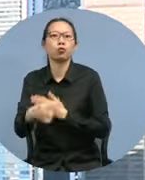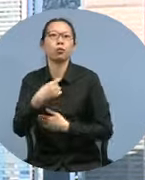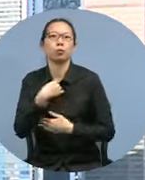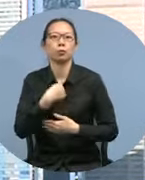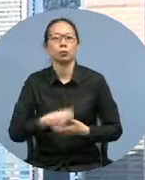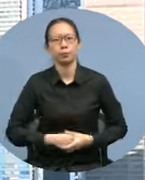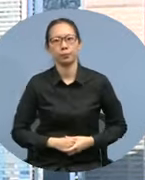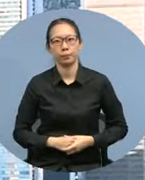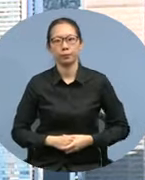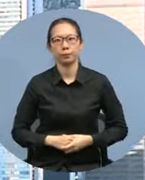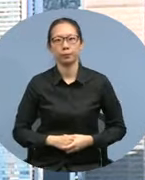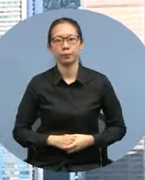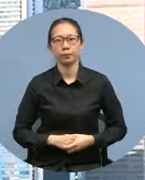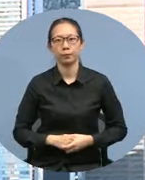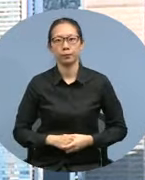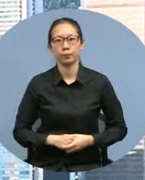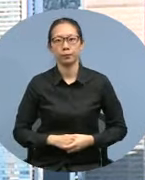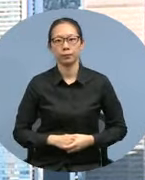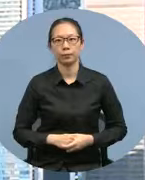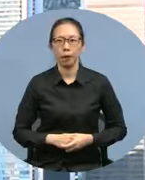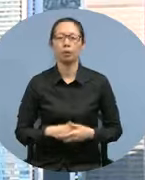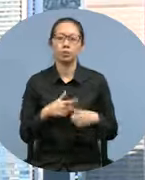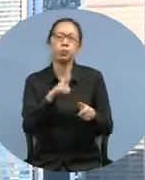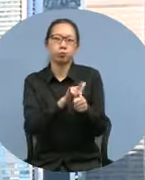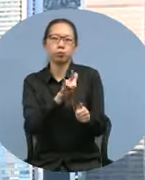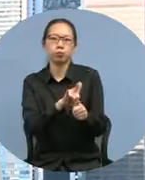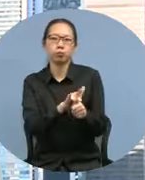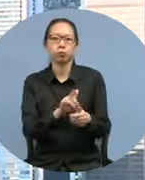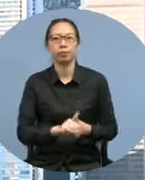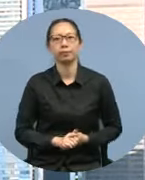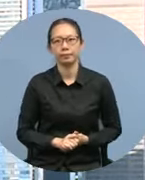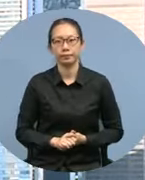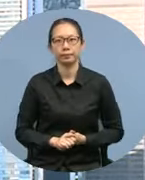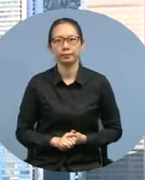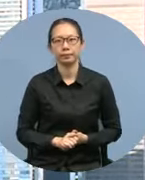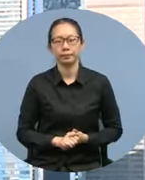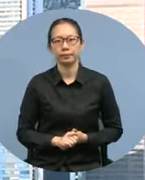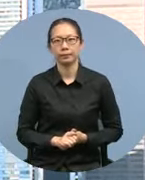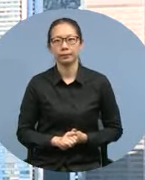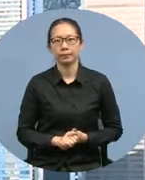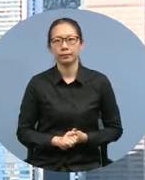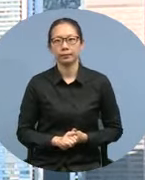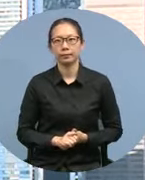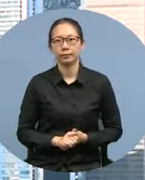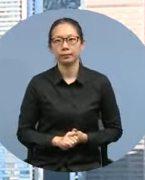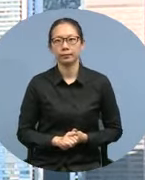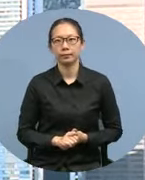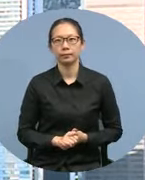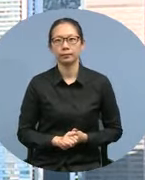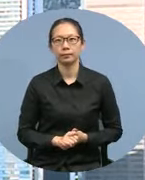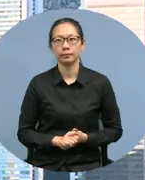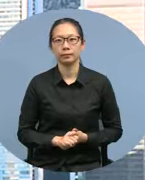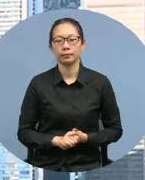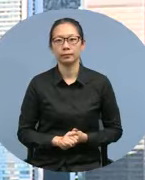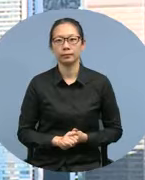被除下，所以也都是一個保障來的。但是這個不是特別是針對在過去一年